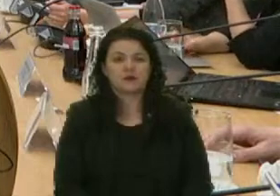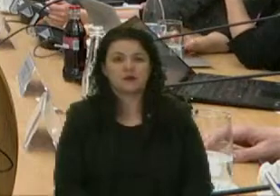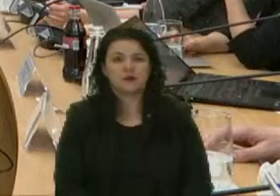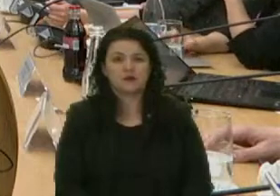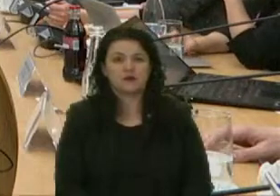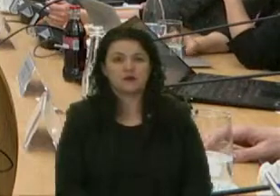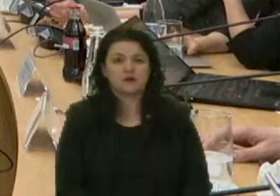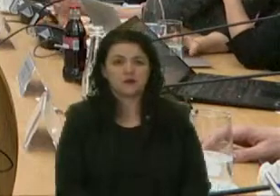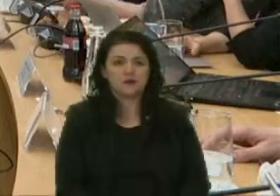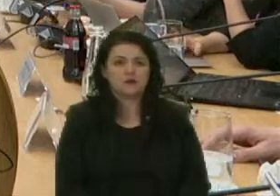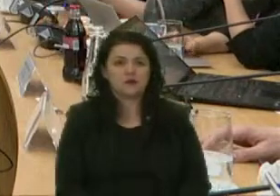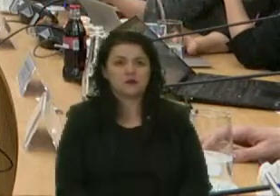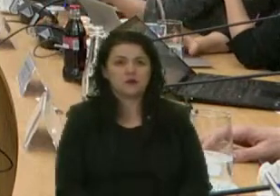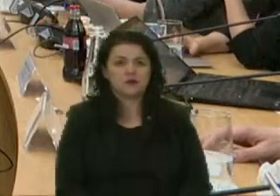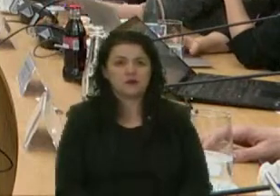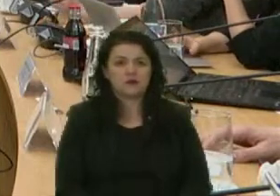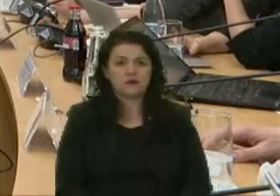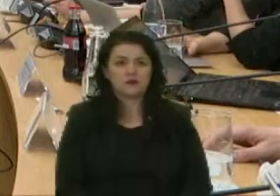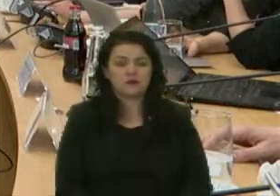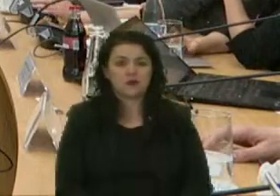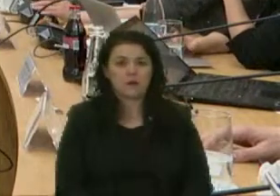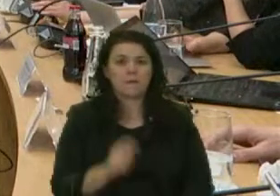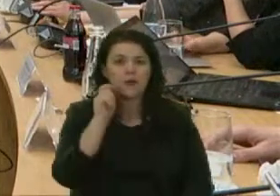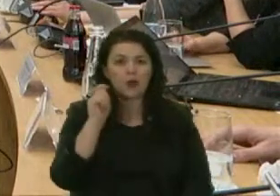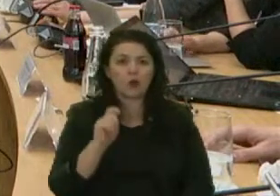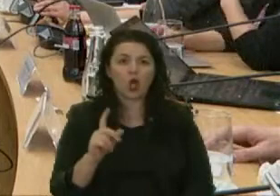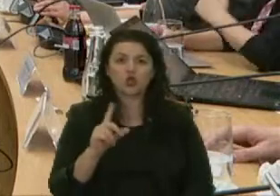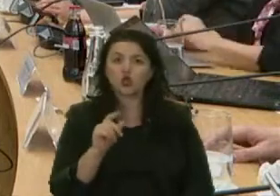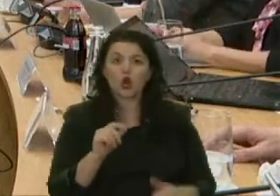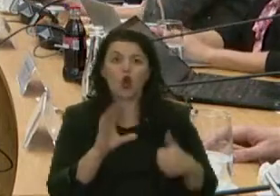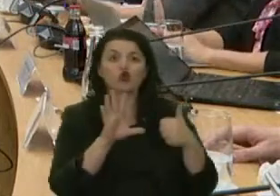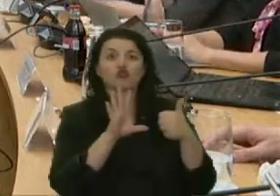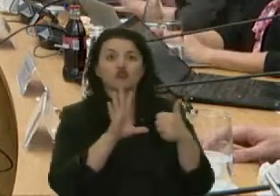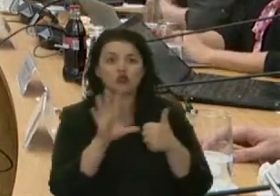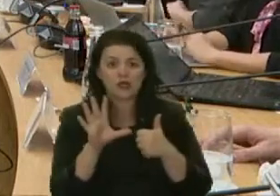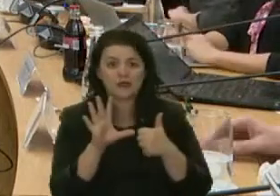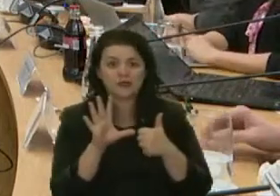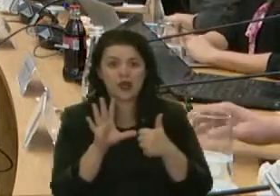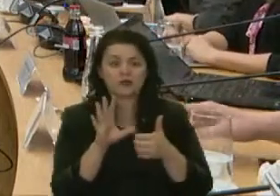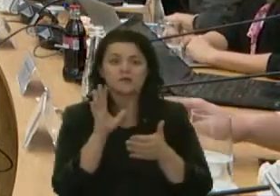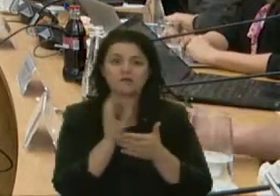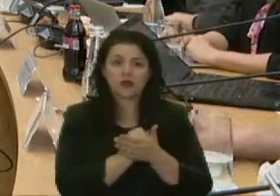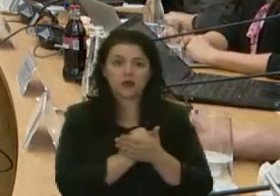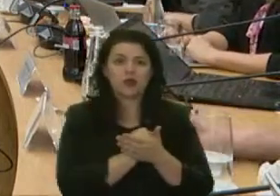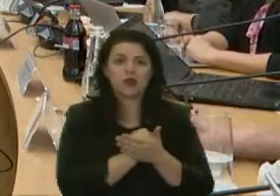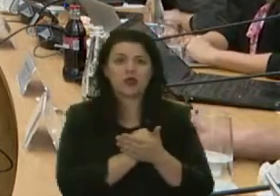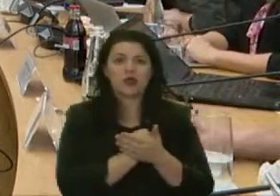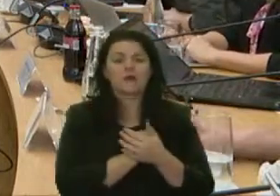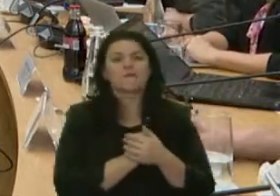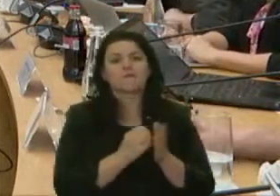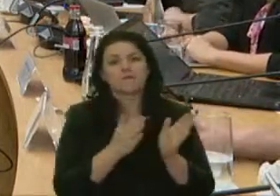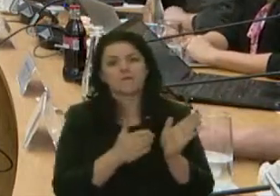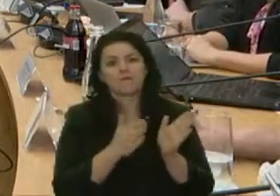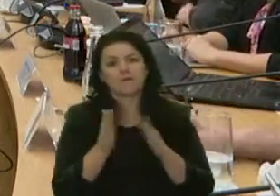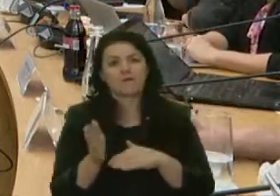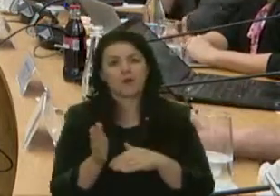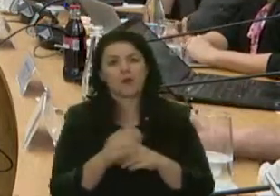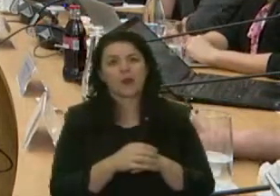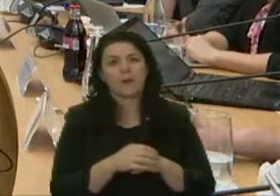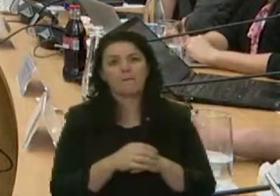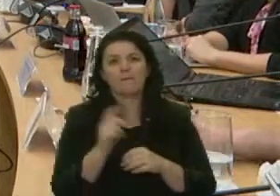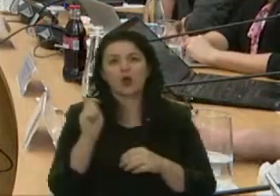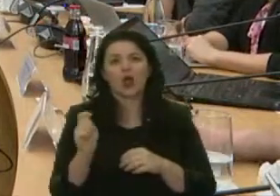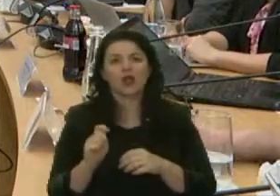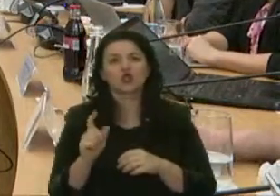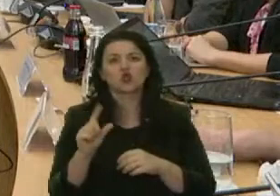27 Proiectul a trecut cu 26 de voturi pe de hotărâre 20 Comisia 1 Comisia de buget Avis favorabil supun la vot